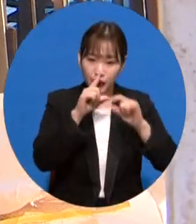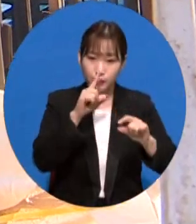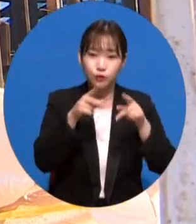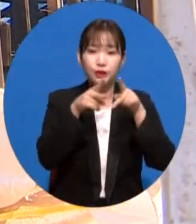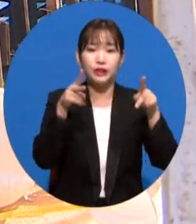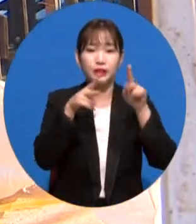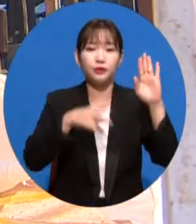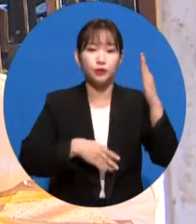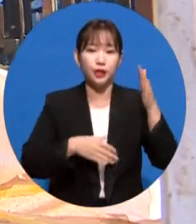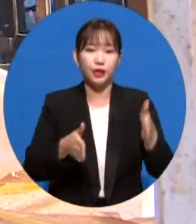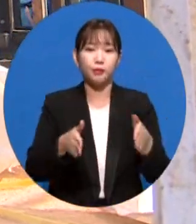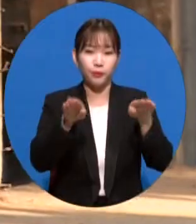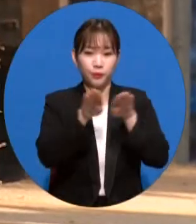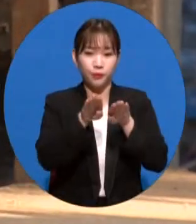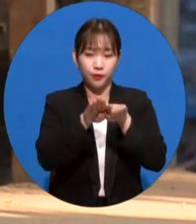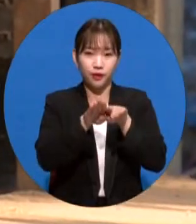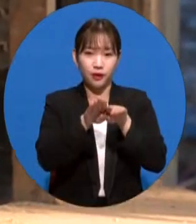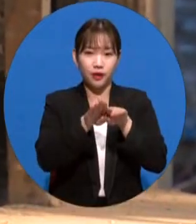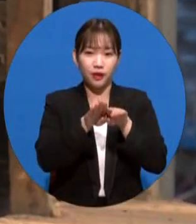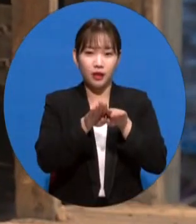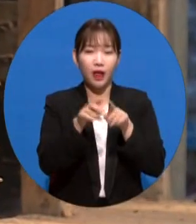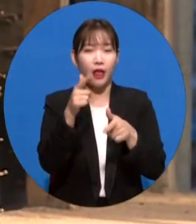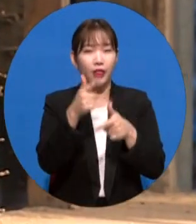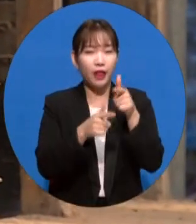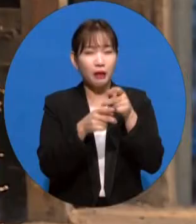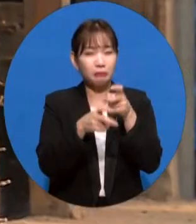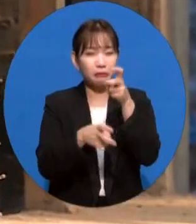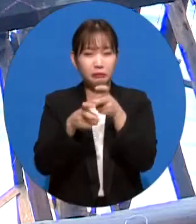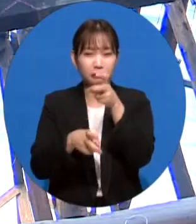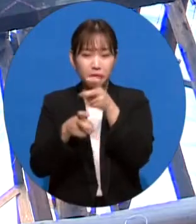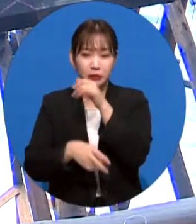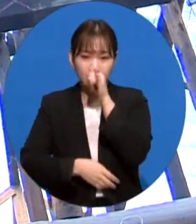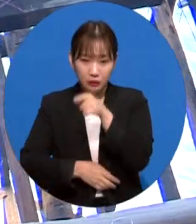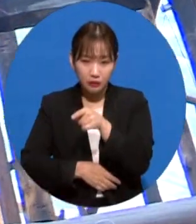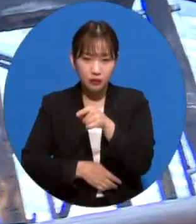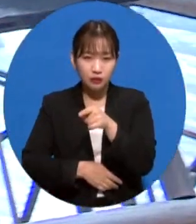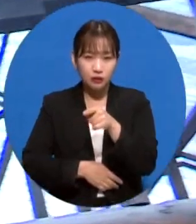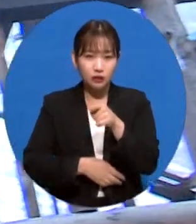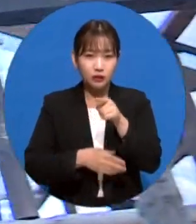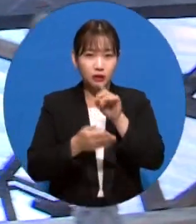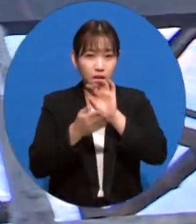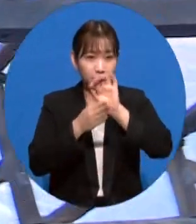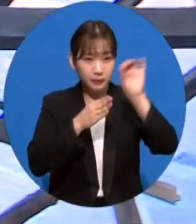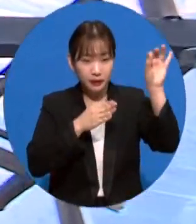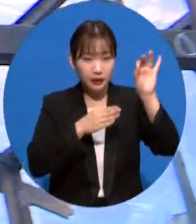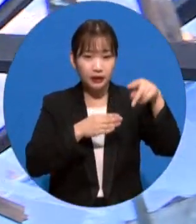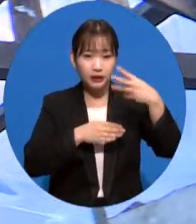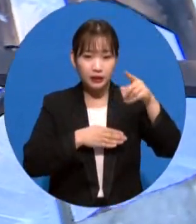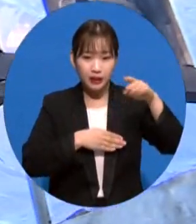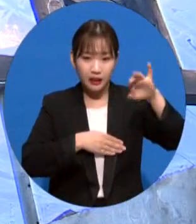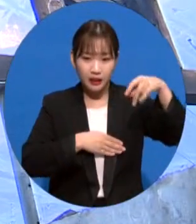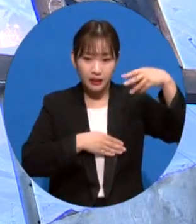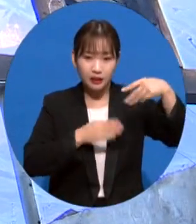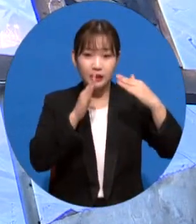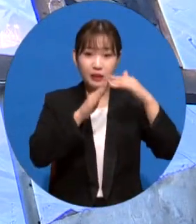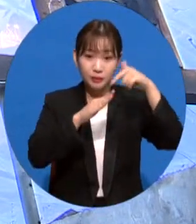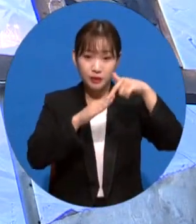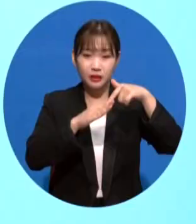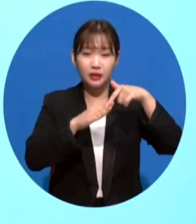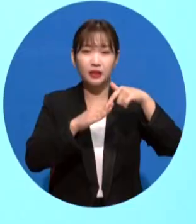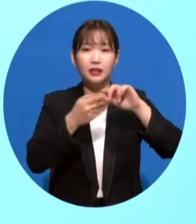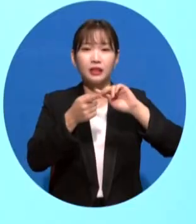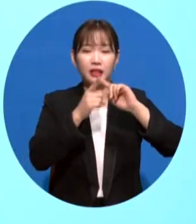2층으로 된 구조입니다. 앙상한 나무 기둥이 서 있고 철거된 슬레이트 지붕 자리는 비닐로